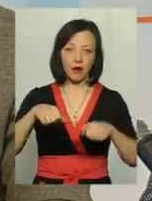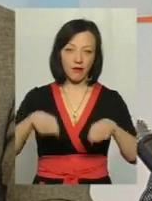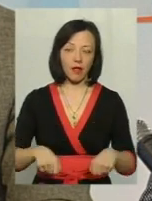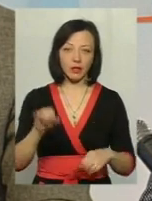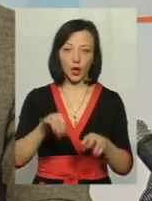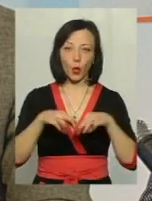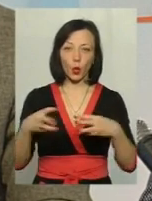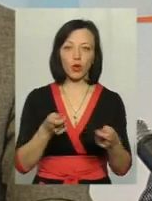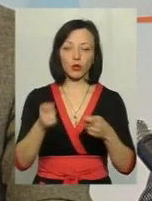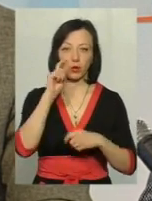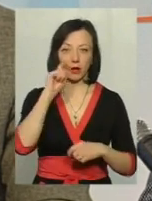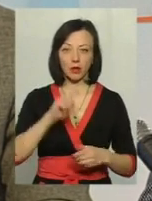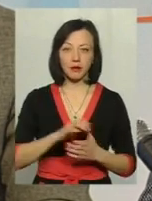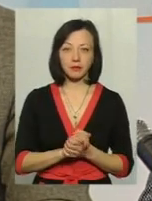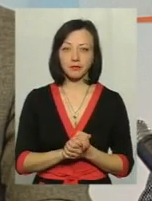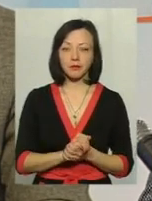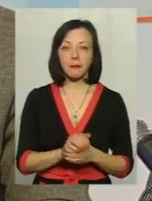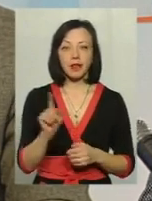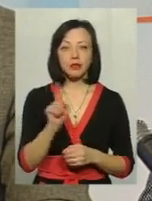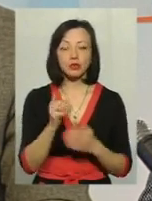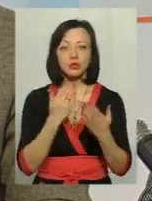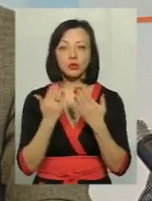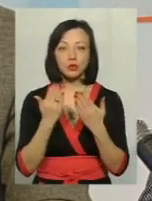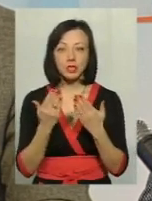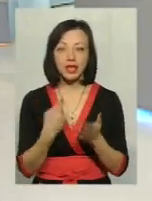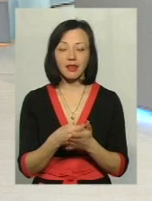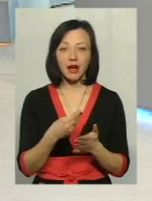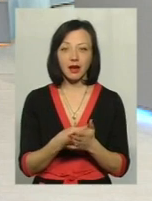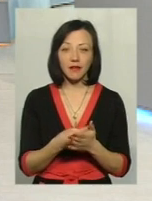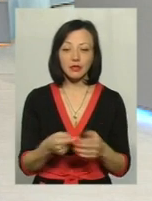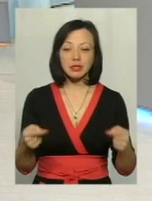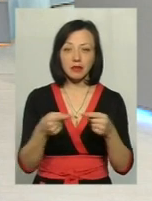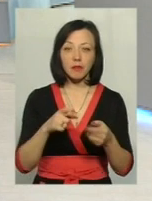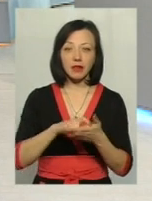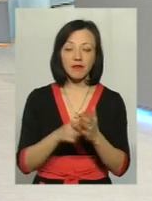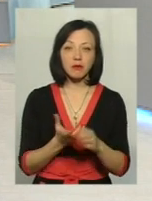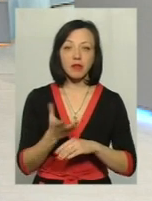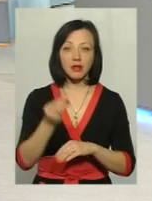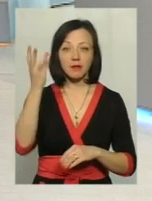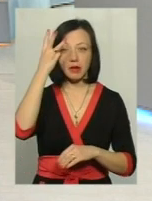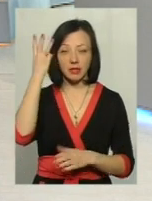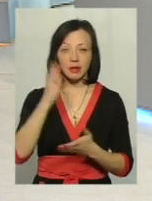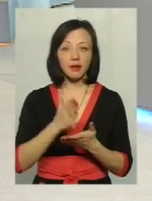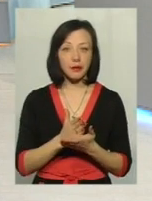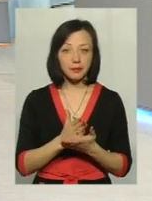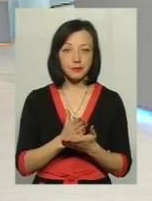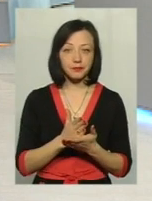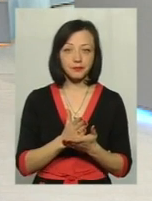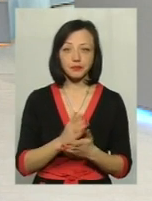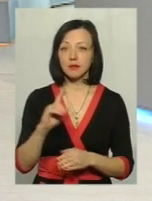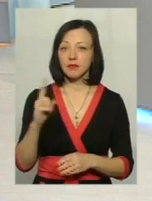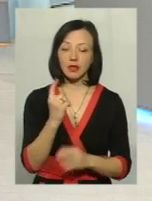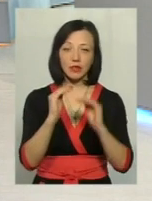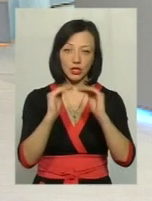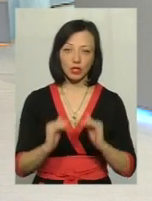і уряд України. Що стосується тарифу саме на квартплату в Хмельницькому, він є один з